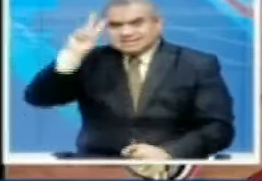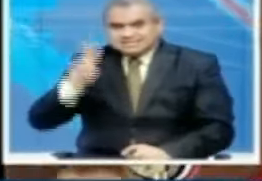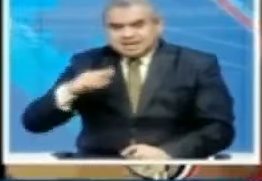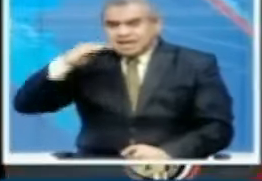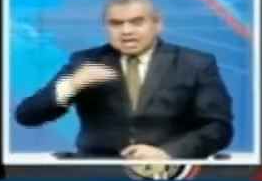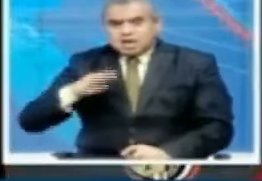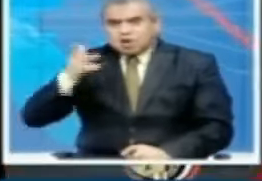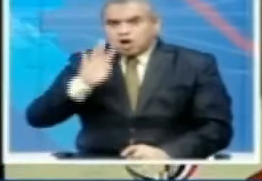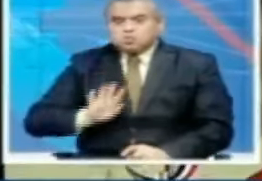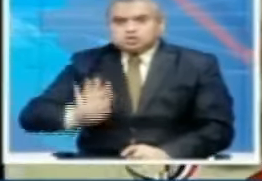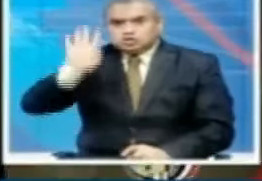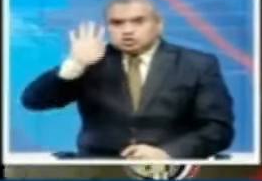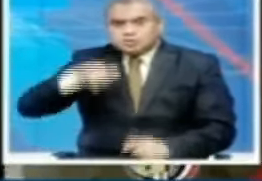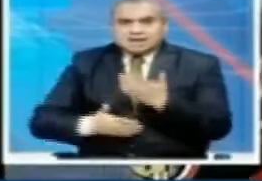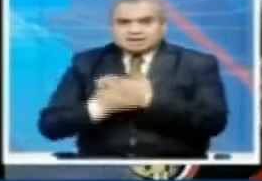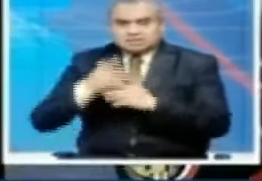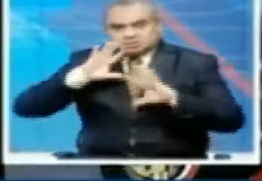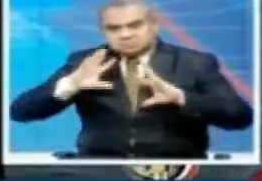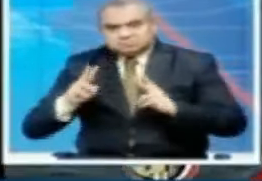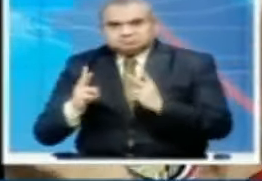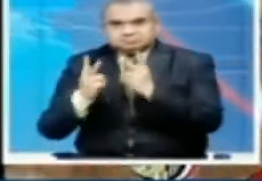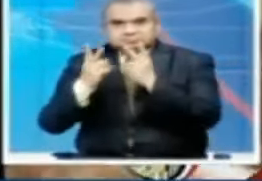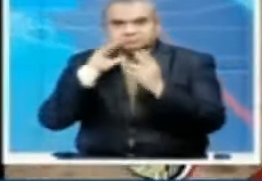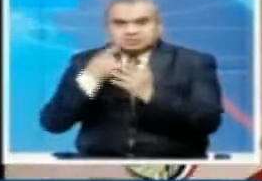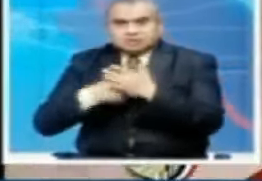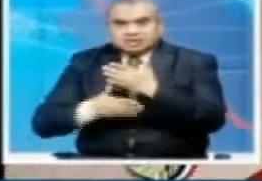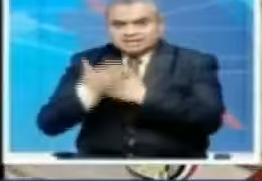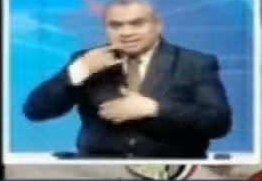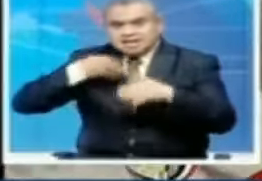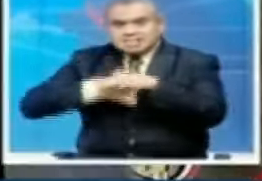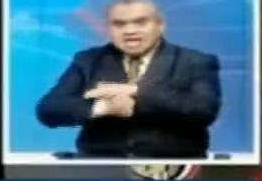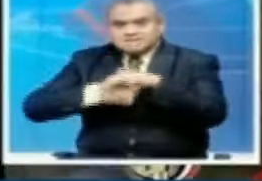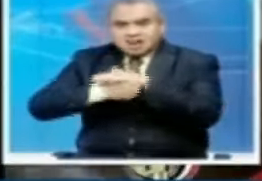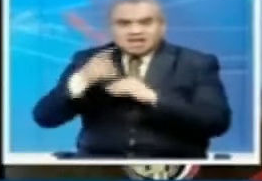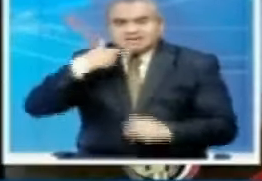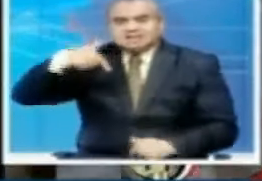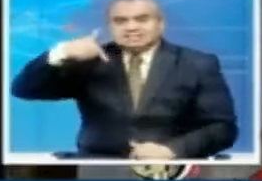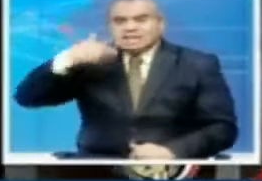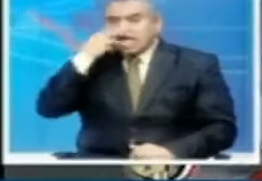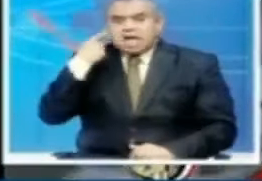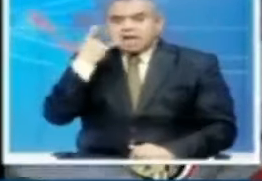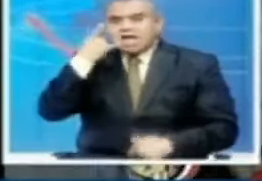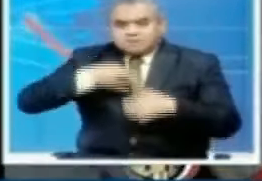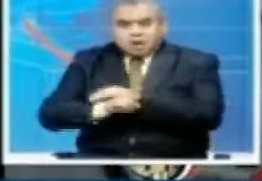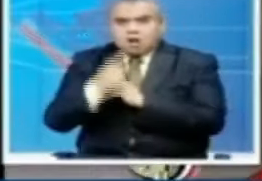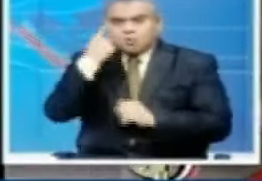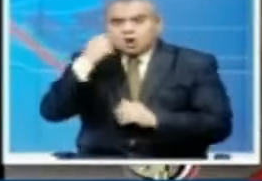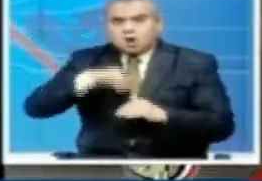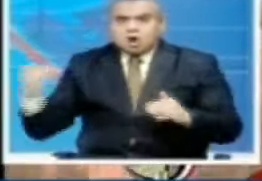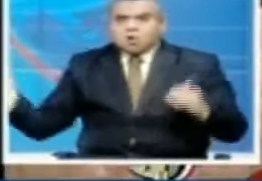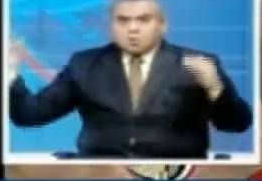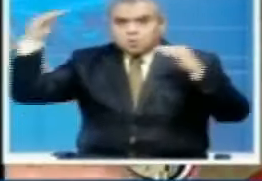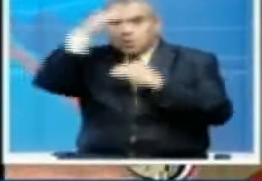الشمال بيدرك مدى النهضة. 6 أنفاق بتعبر القناة، احنا كنا عايشين بنفق واحد. ده غير الكباري، ده